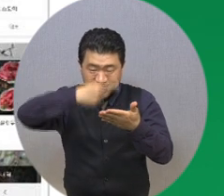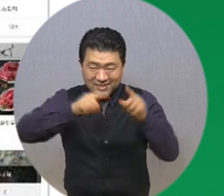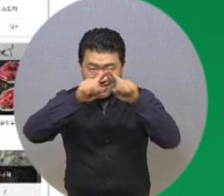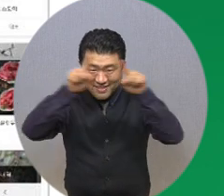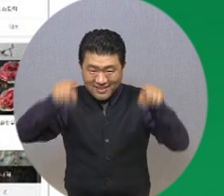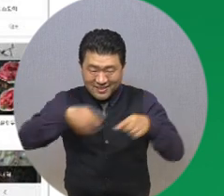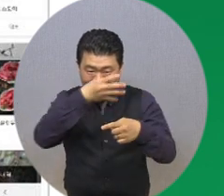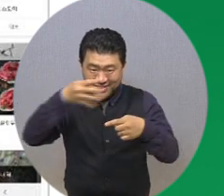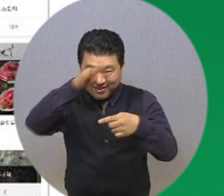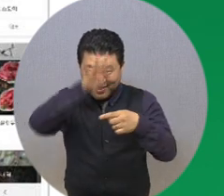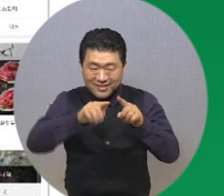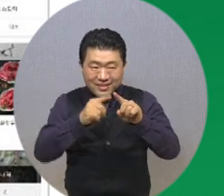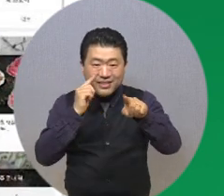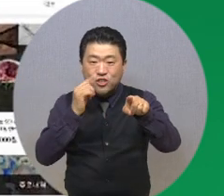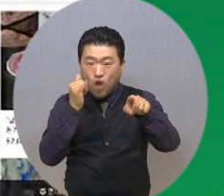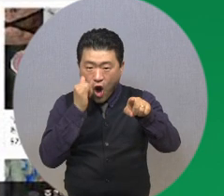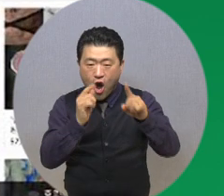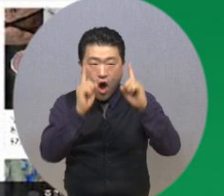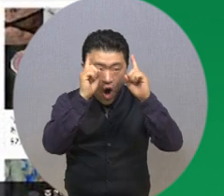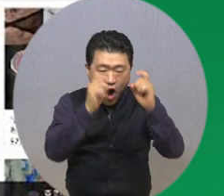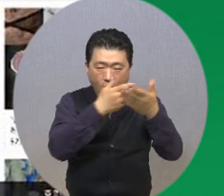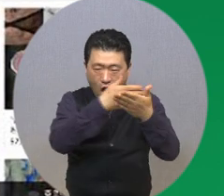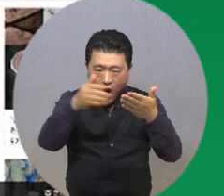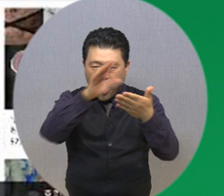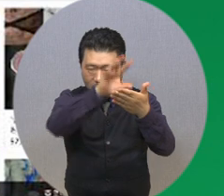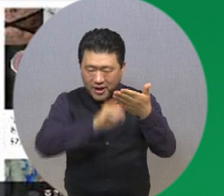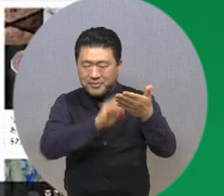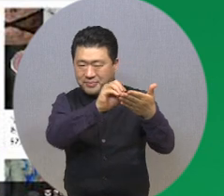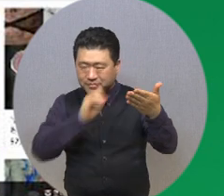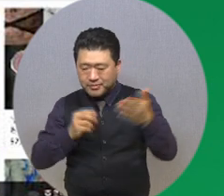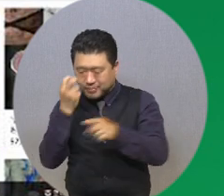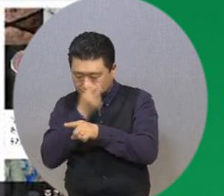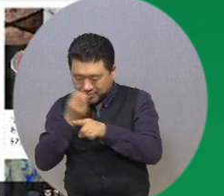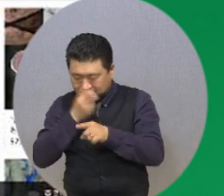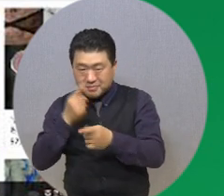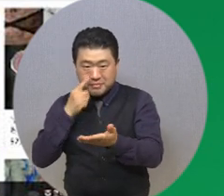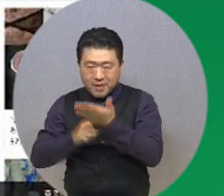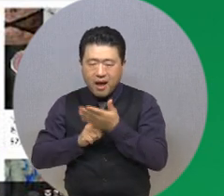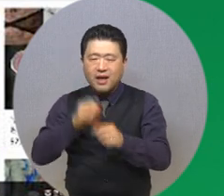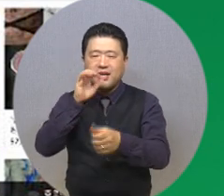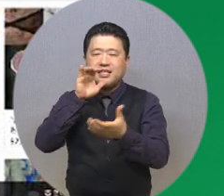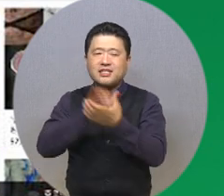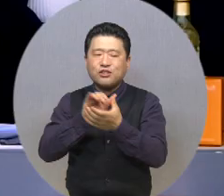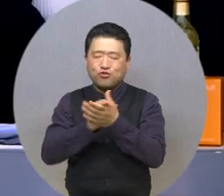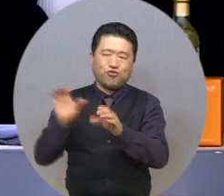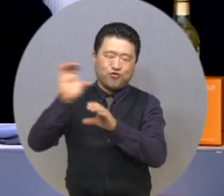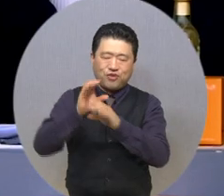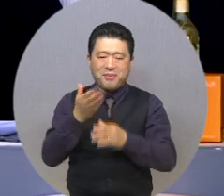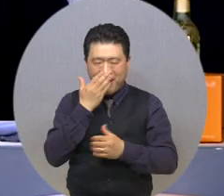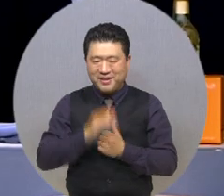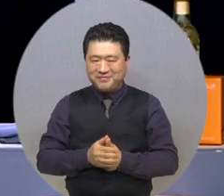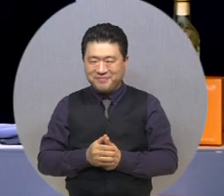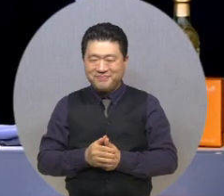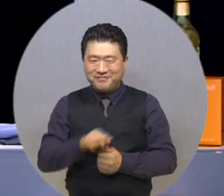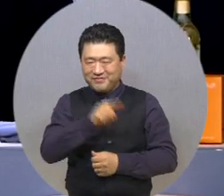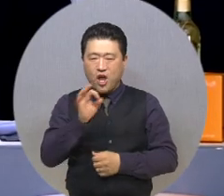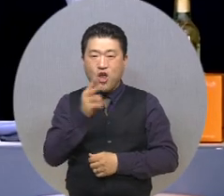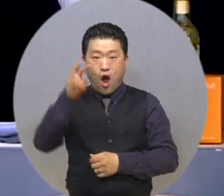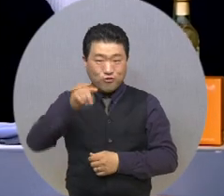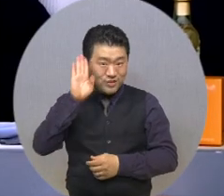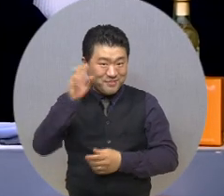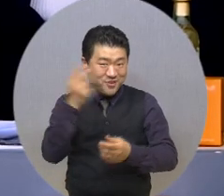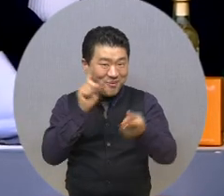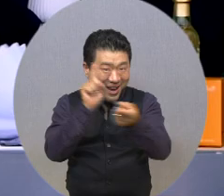바로 여기에서 남도장터 검색하시면은 친구 추가하시면 될 것 같습니다. 저희는 여수에서